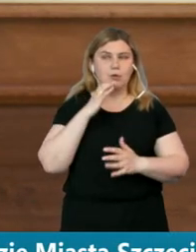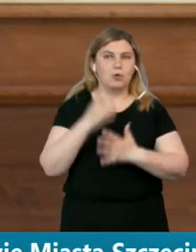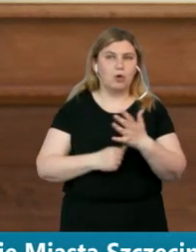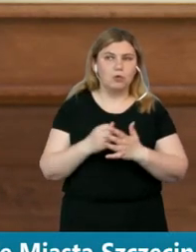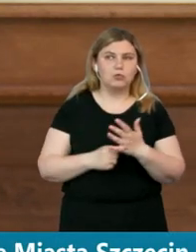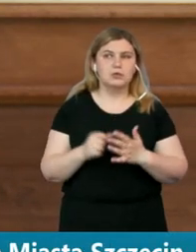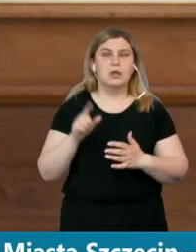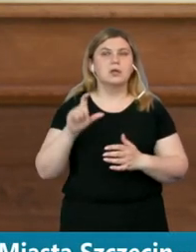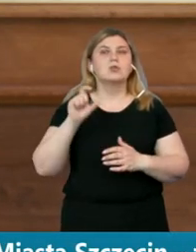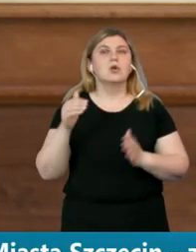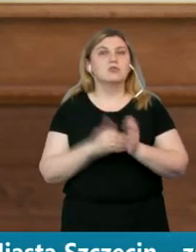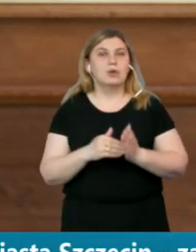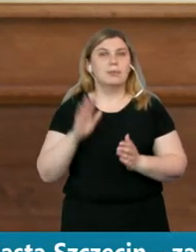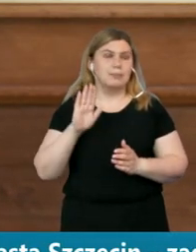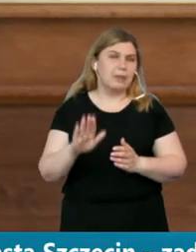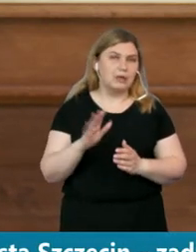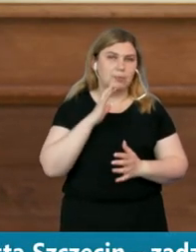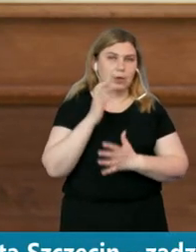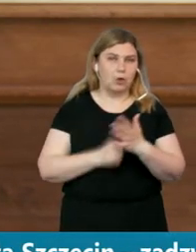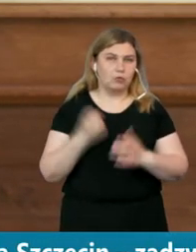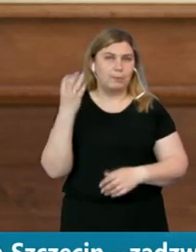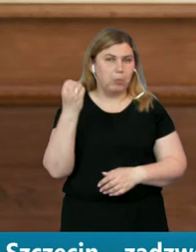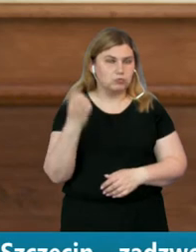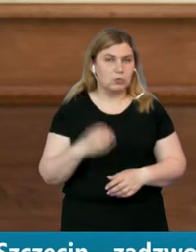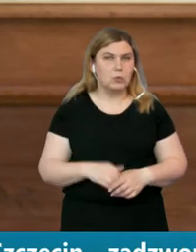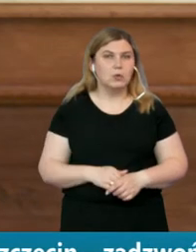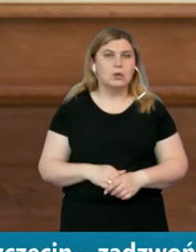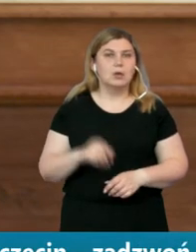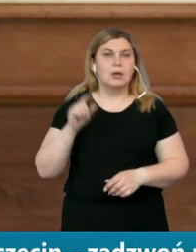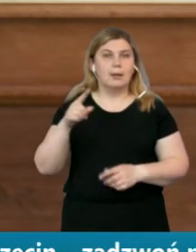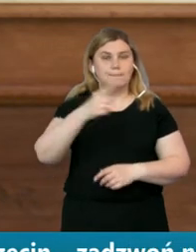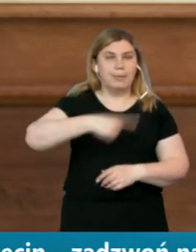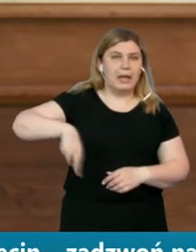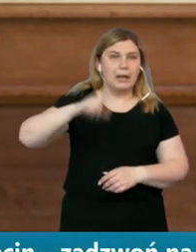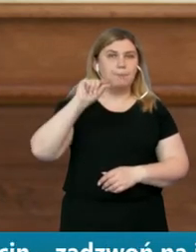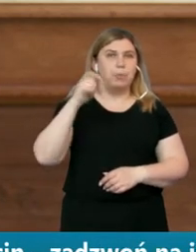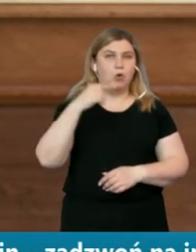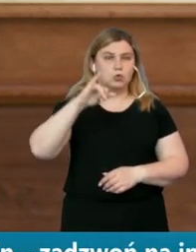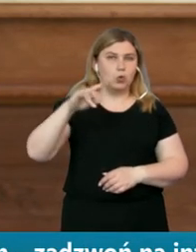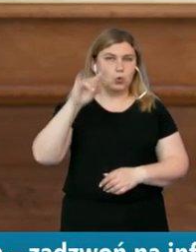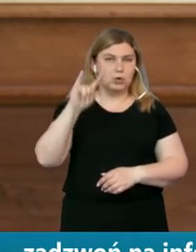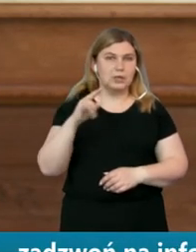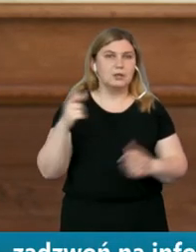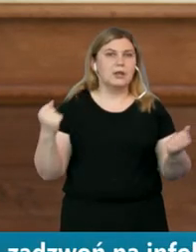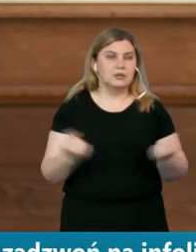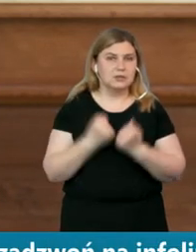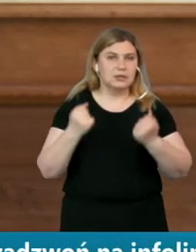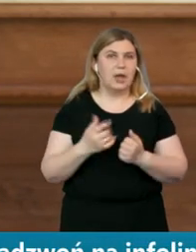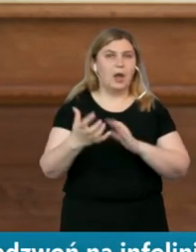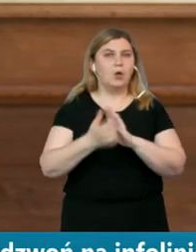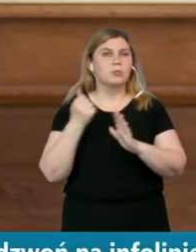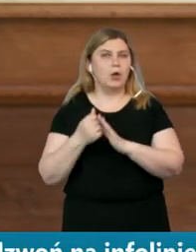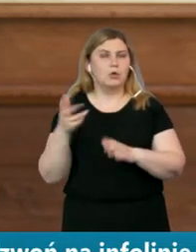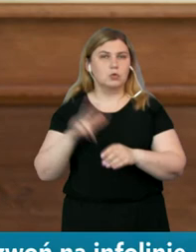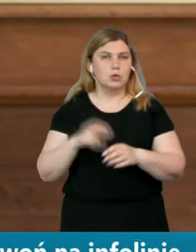trzeba posiadać, żeby korzystać z pociągu. Natomiast co do pętli w Podjuchach, to czynimy starania, aby te odbiory, które w tej chwili